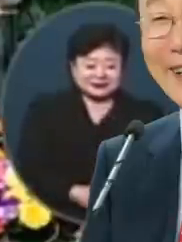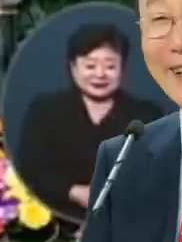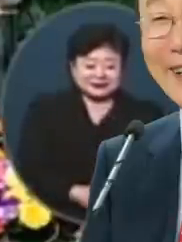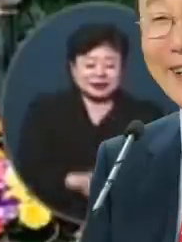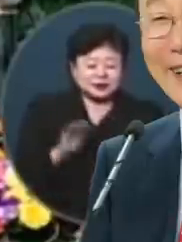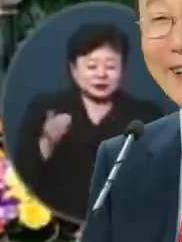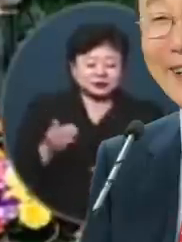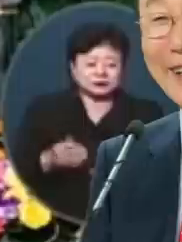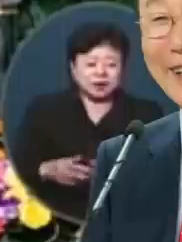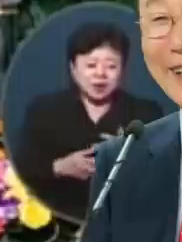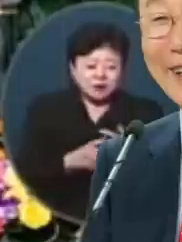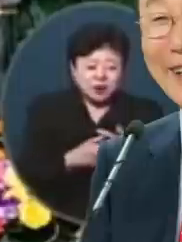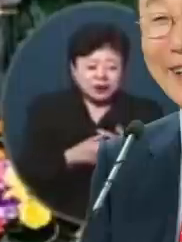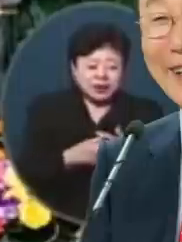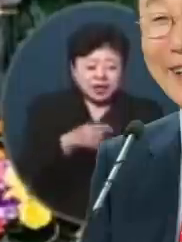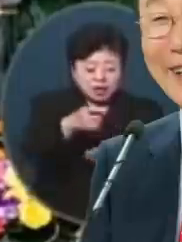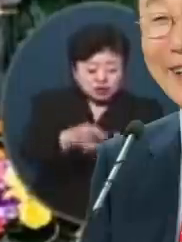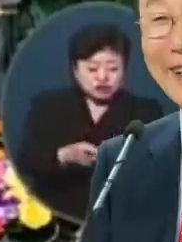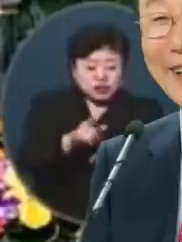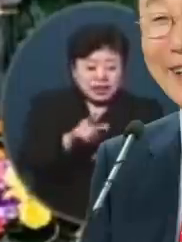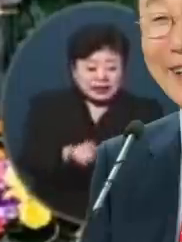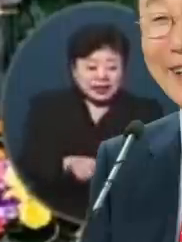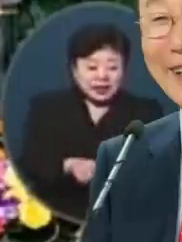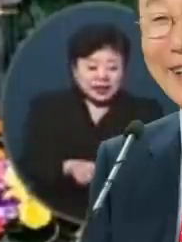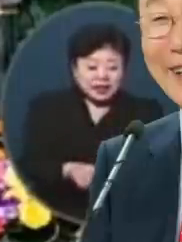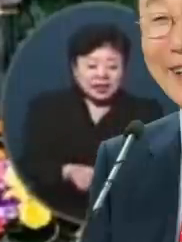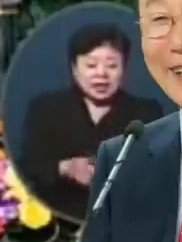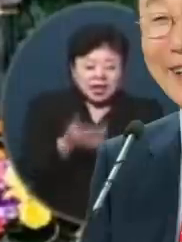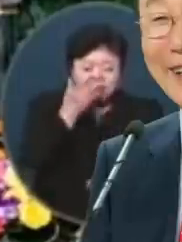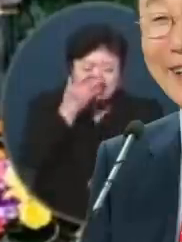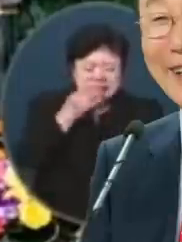요사이 병원에 가면 수술할 때 마취를